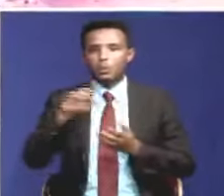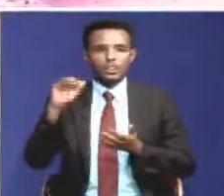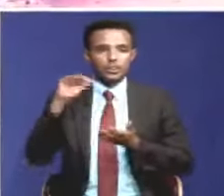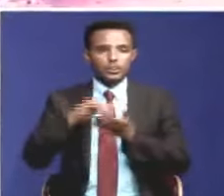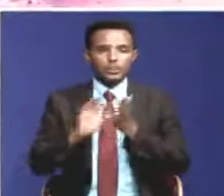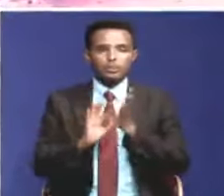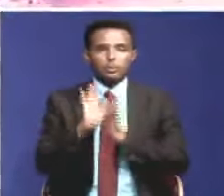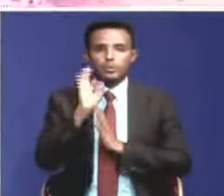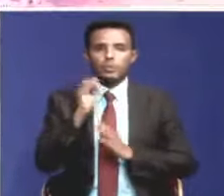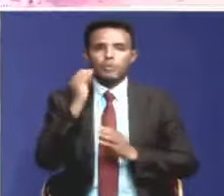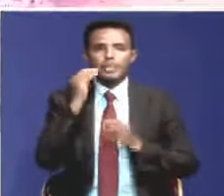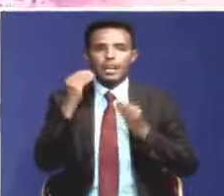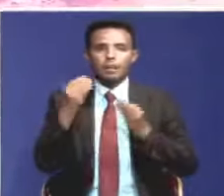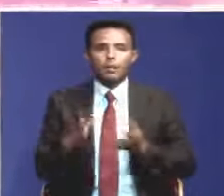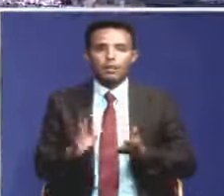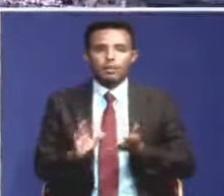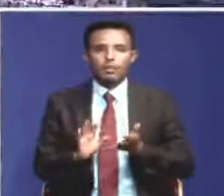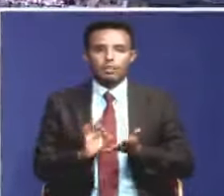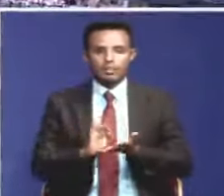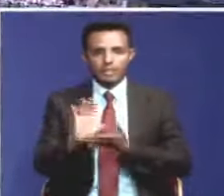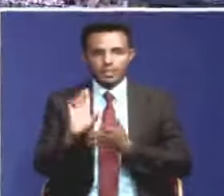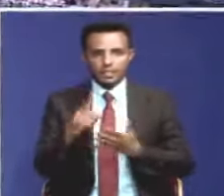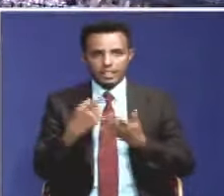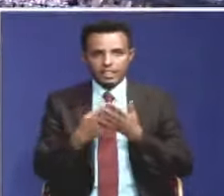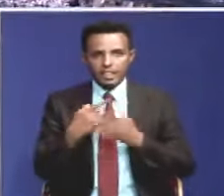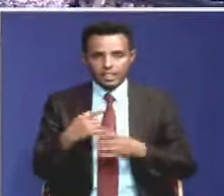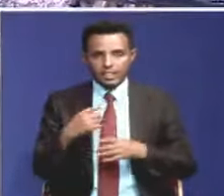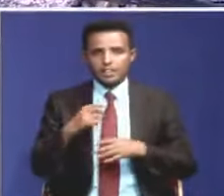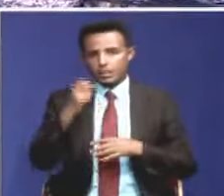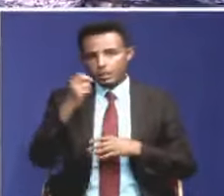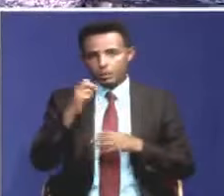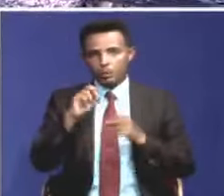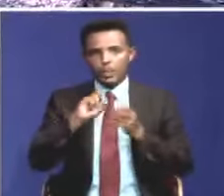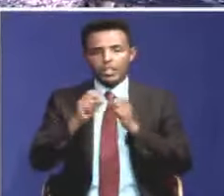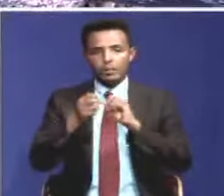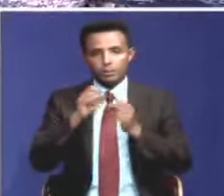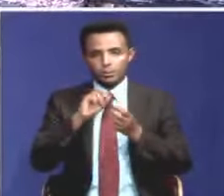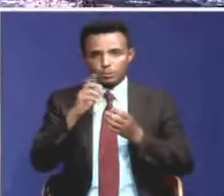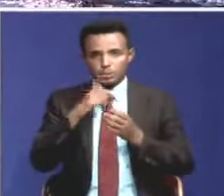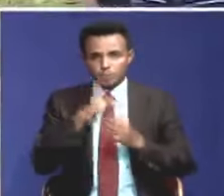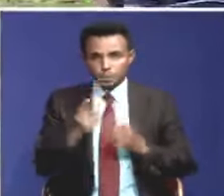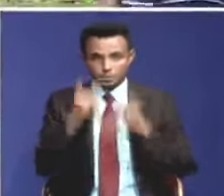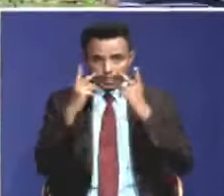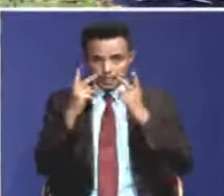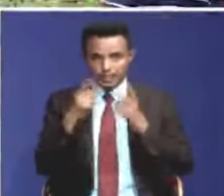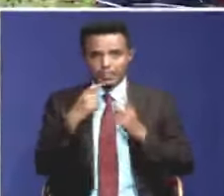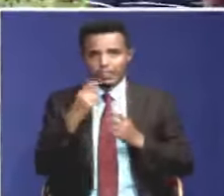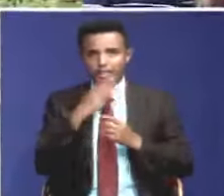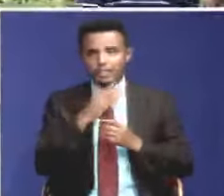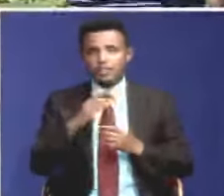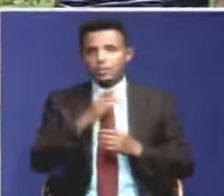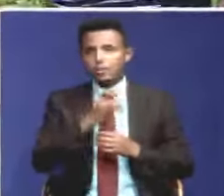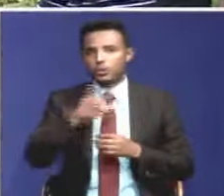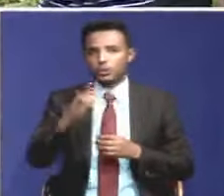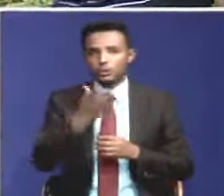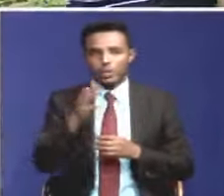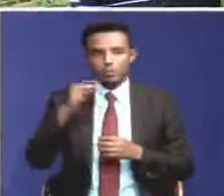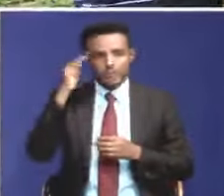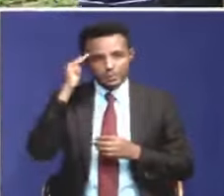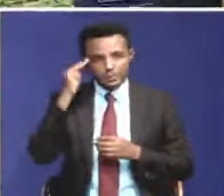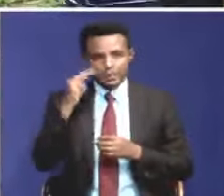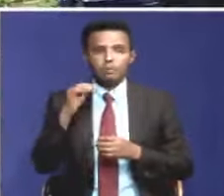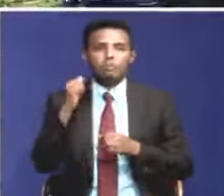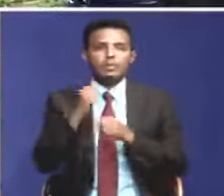ሆነው ተፈናቅለዋል። ይህንን የወገኖች ጉዳት ይመለከተኛል በማለት በአካባቢው ተገኝተው ምልከታ ያደረገው የውጭ ጉዳይ ሚኒስቴር መስሪያ ቤት